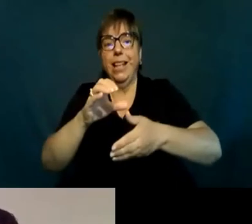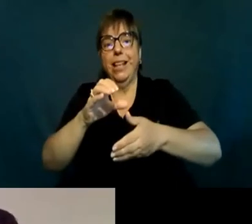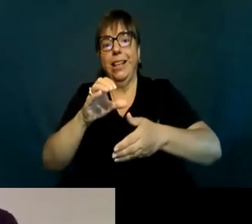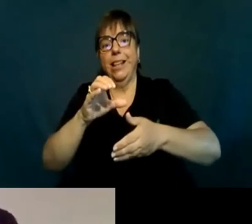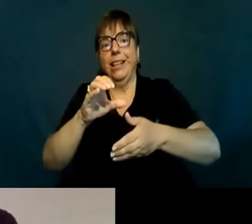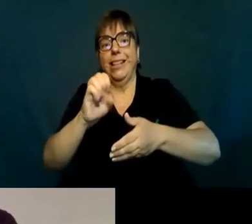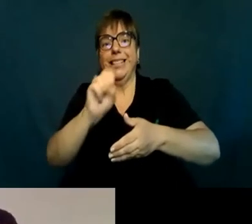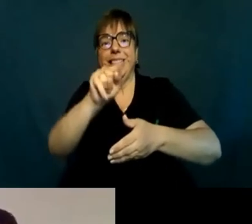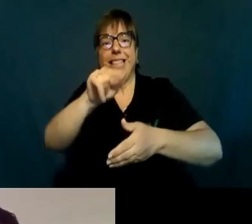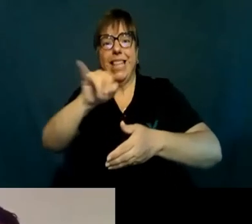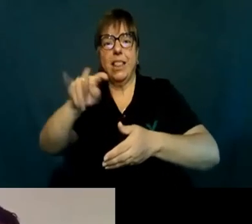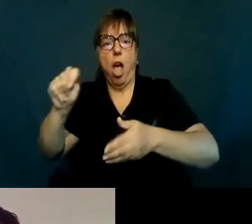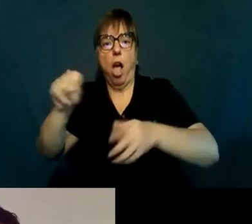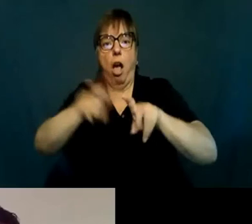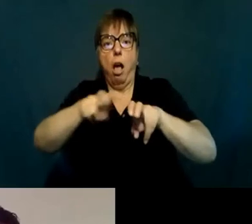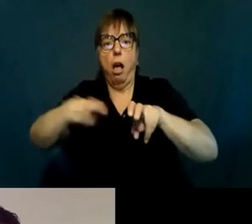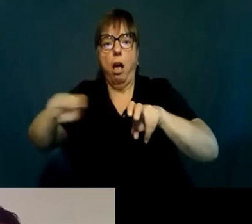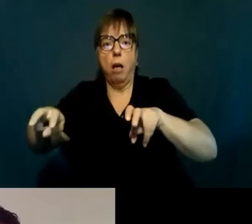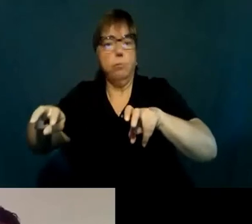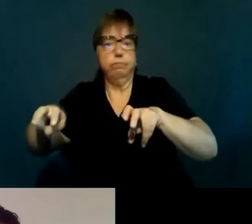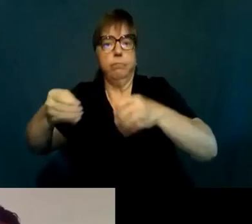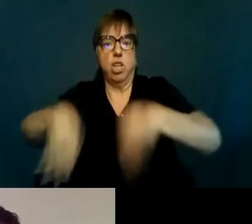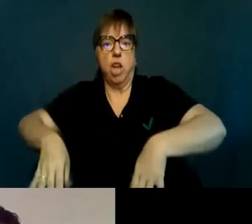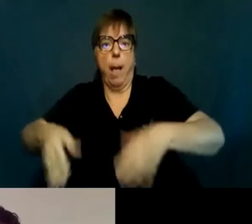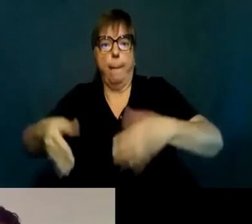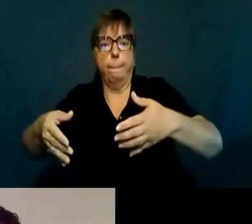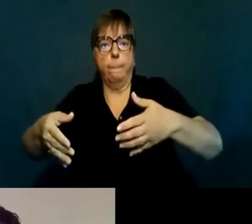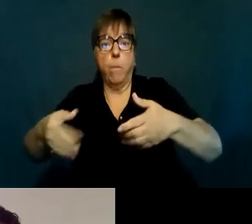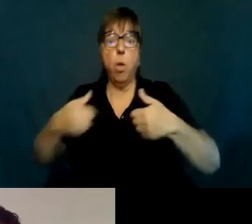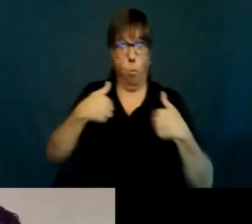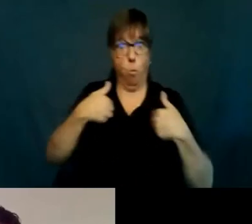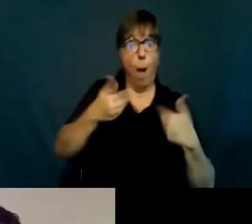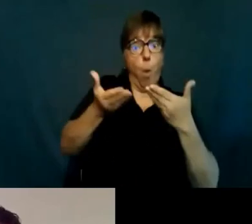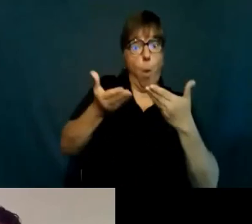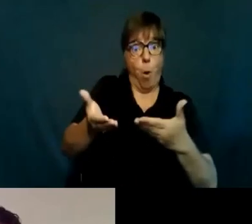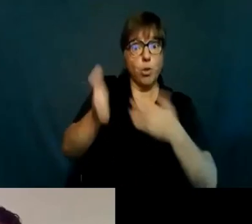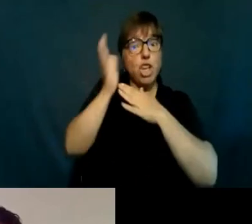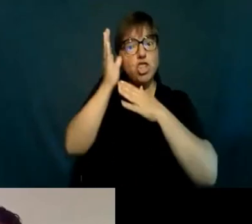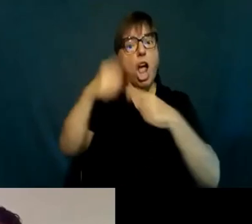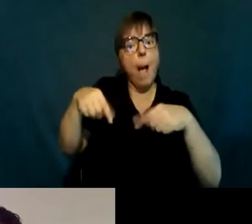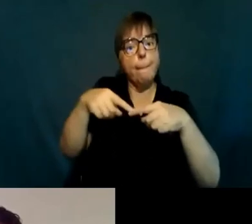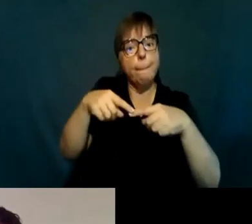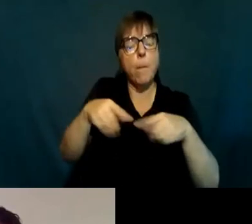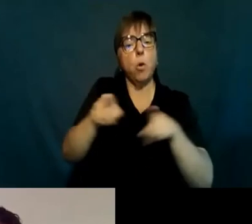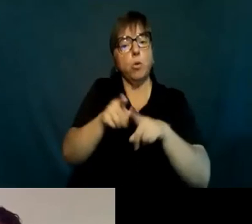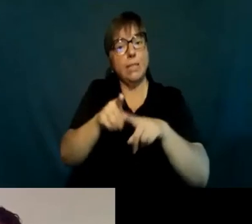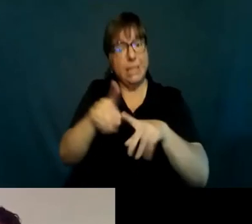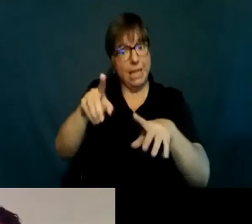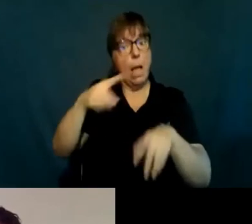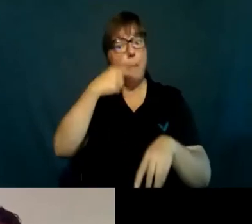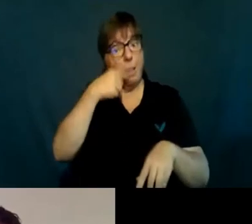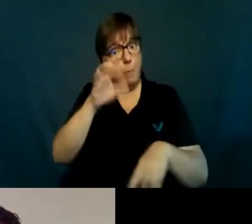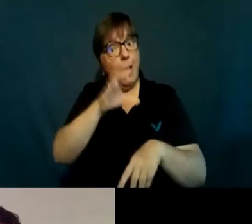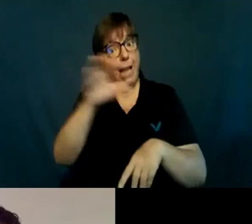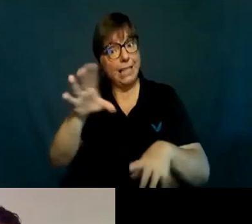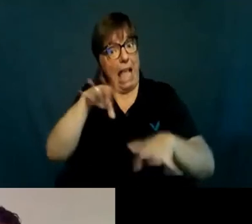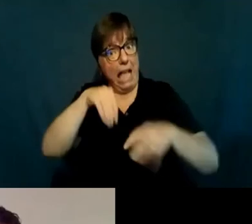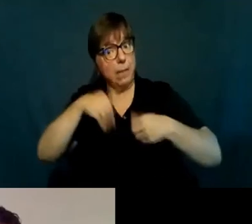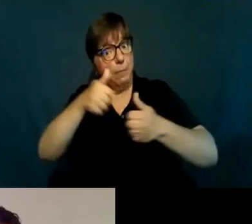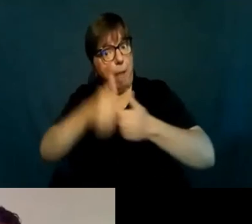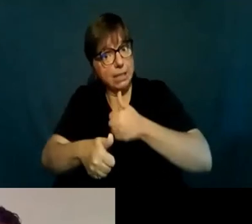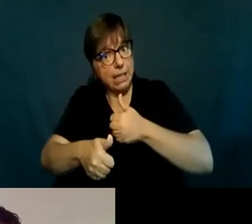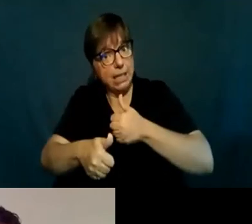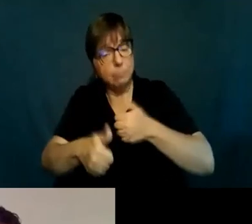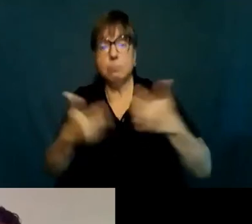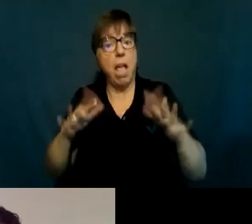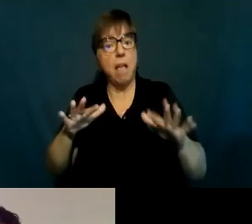Au-delà de ce que j'avais proposé en Chambre et accepté par le Parlement canadien, qu'est-ce qu vont faire et quand vont-ils